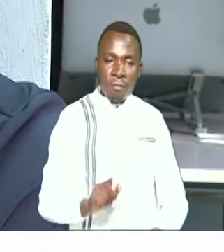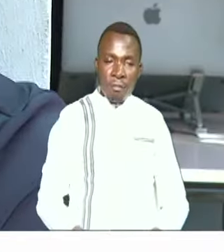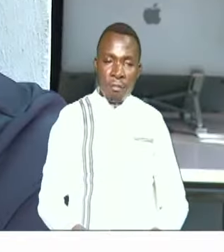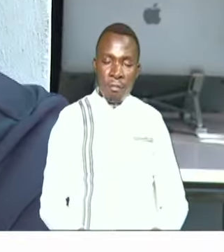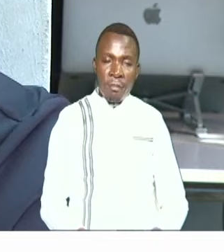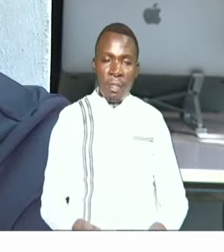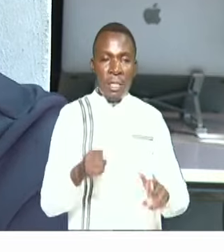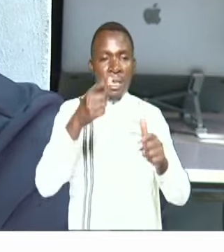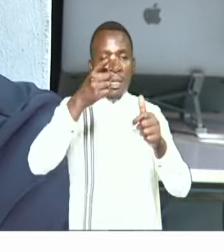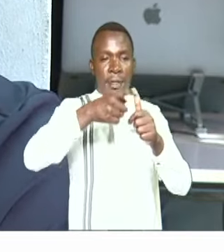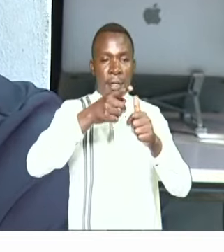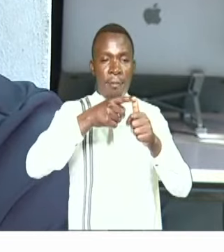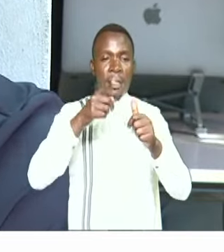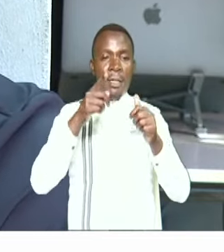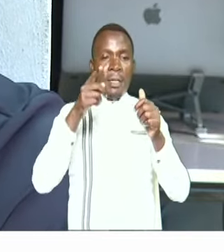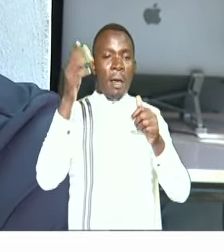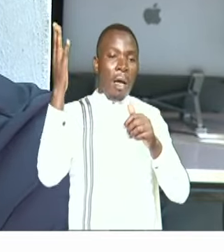n'ubundi